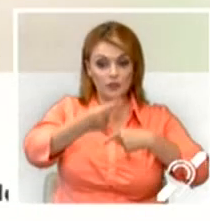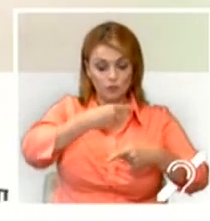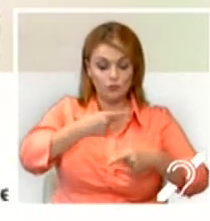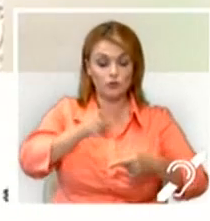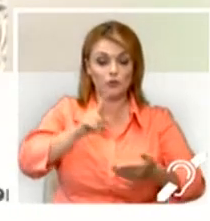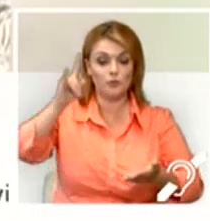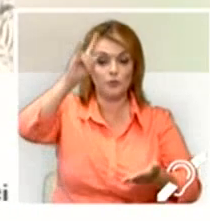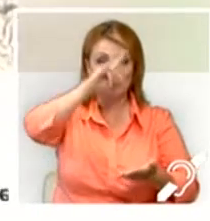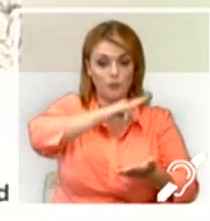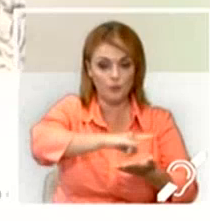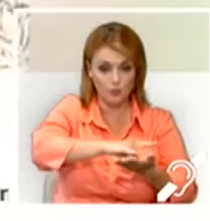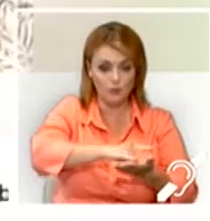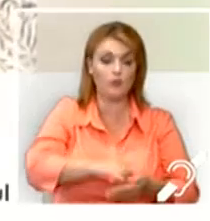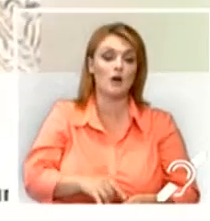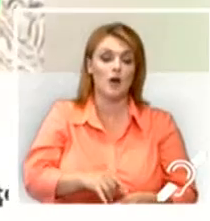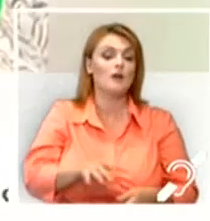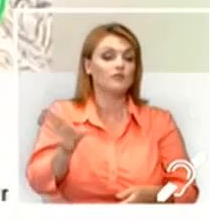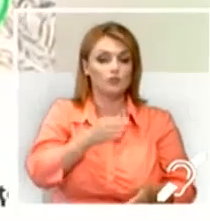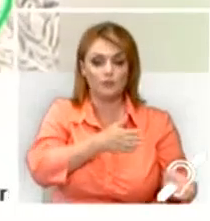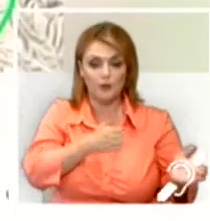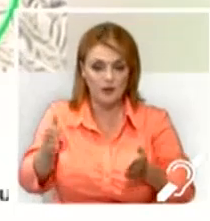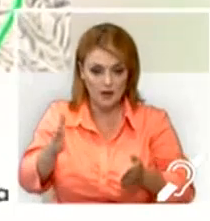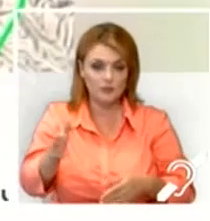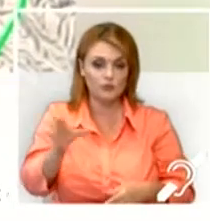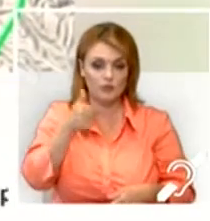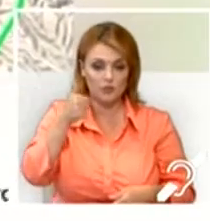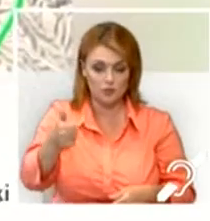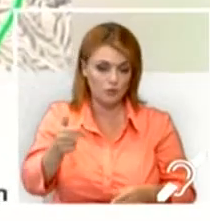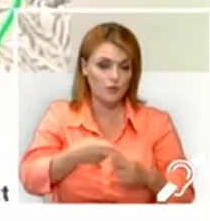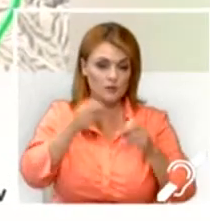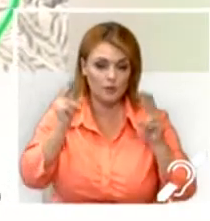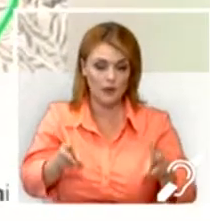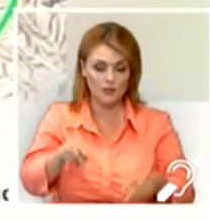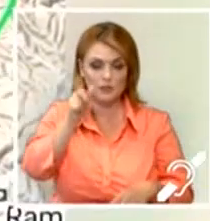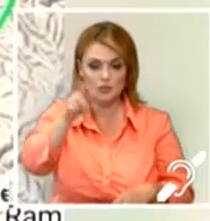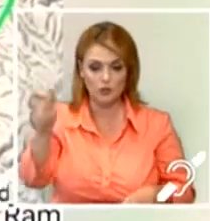aterizat în siguranță, pasagerii și echipajul nu au avut de suferit.